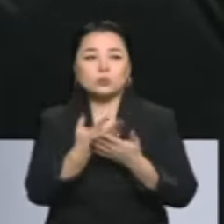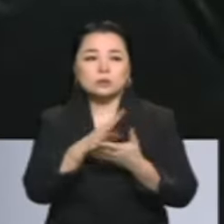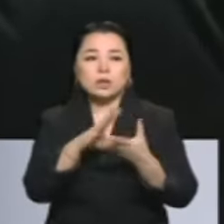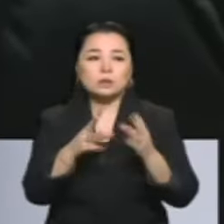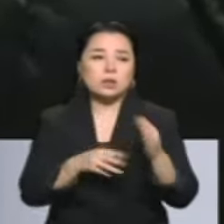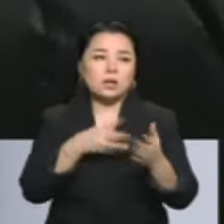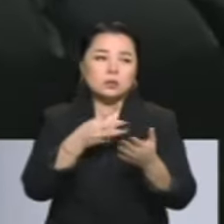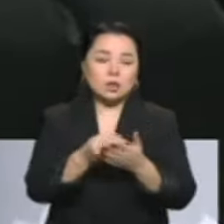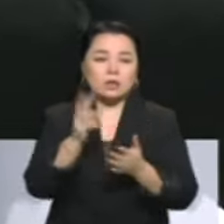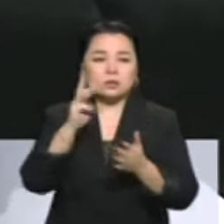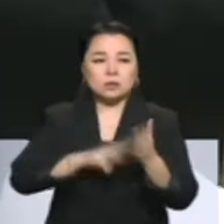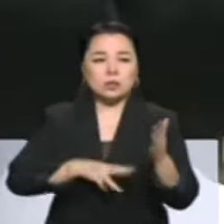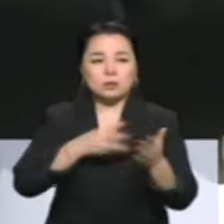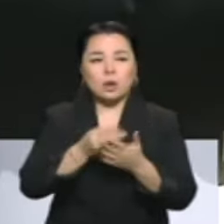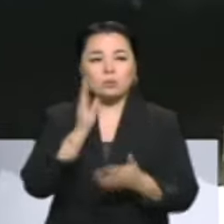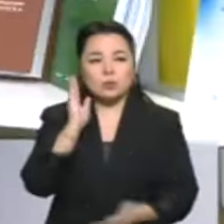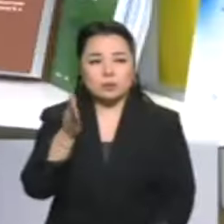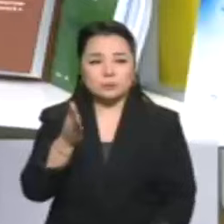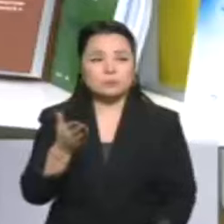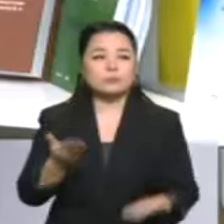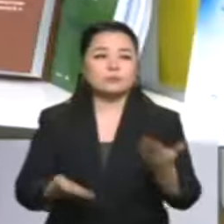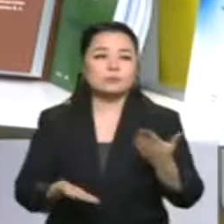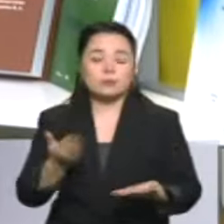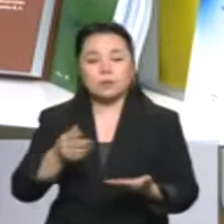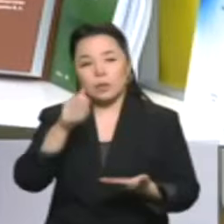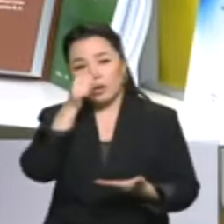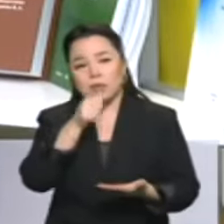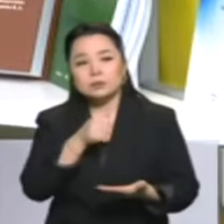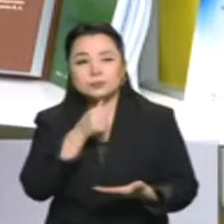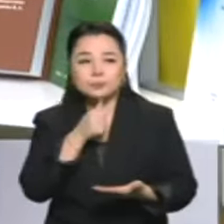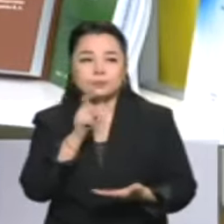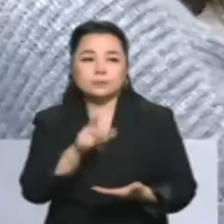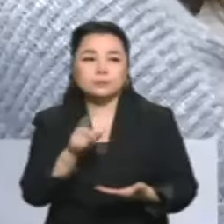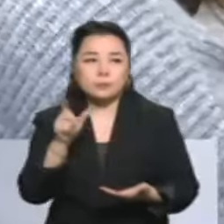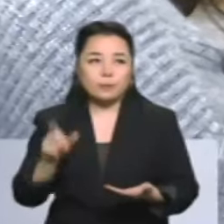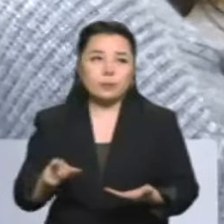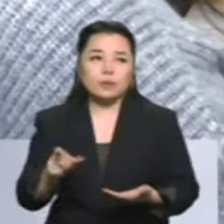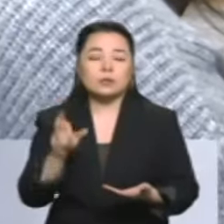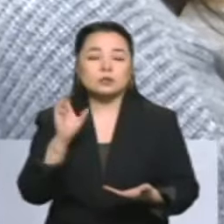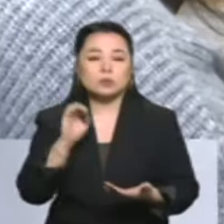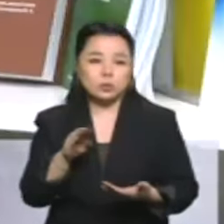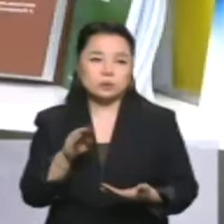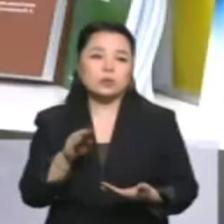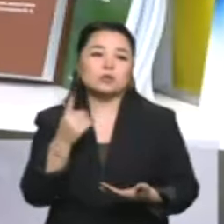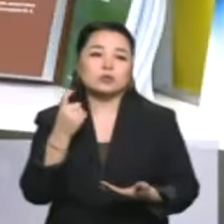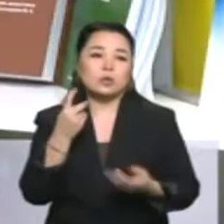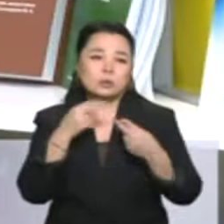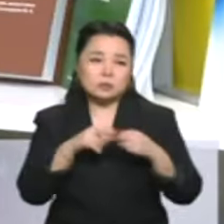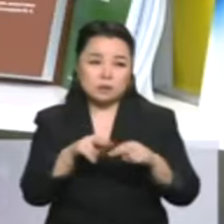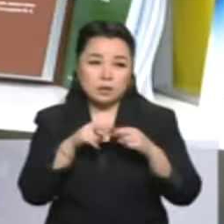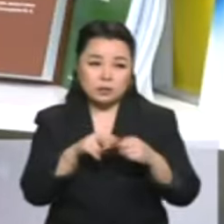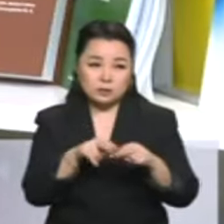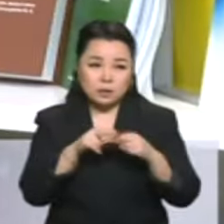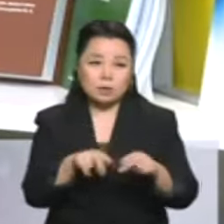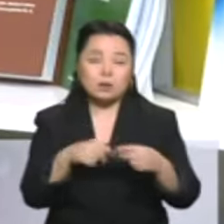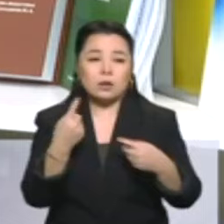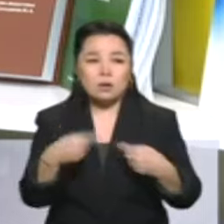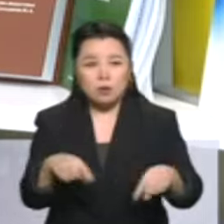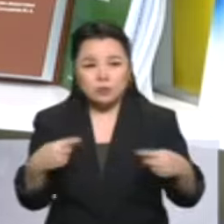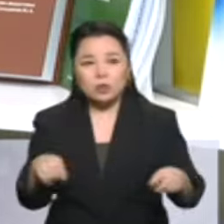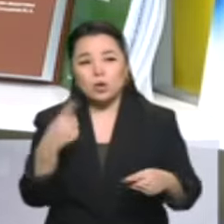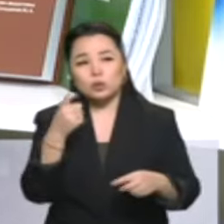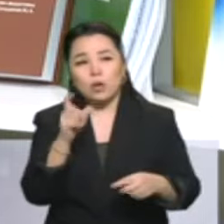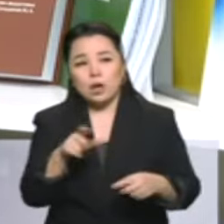көрсеткіш мөлшерінде айыппұл салынады. Егер де айына азаматтардың шотына 100 аударым түсетін болса, әртүрлі 100